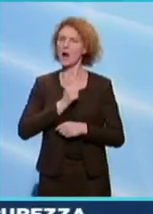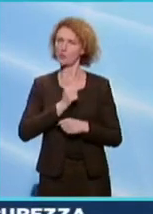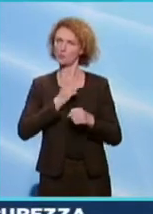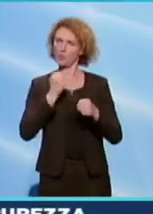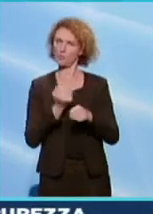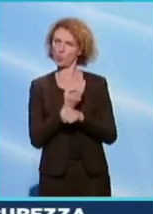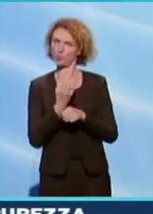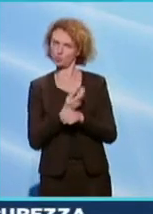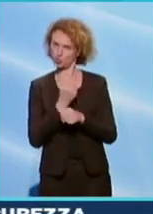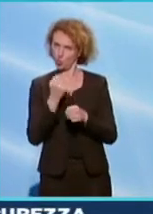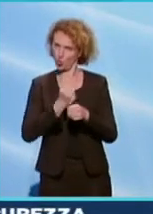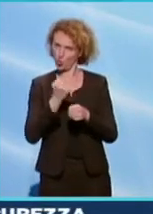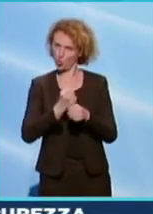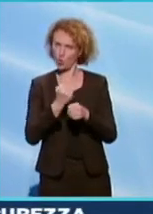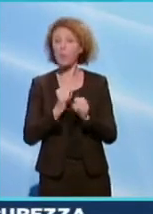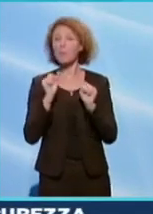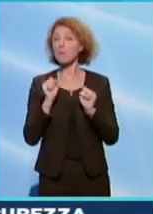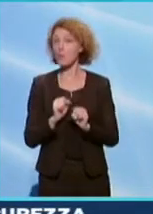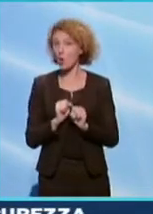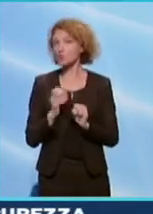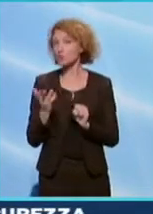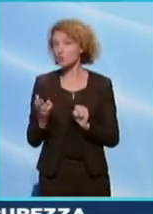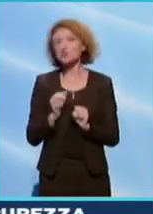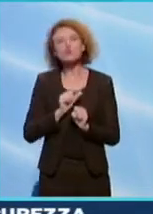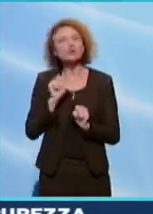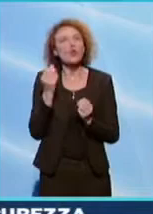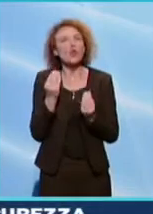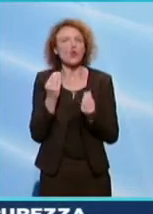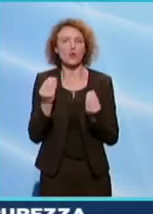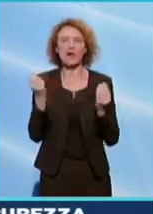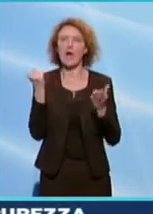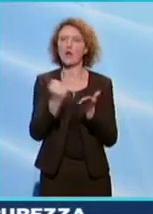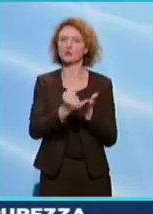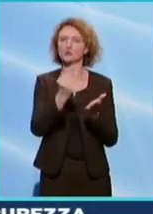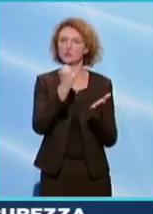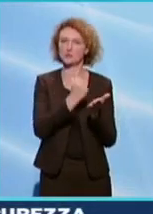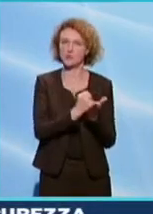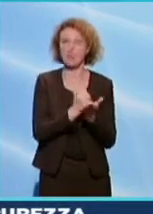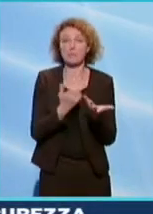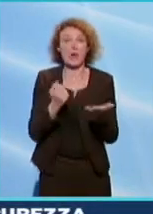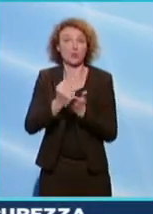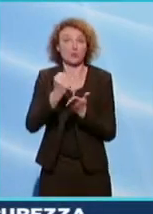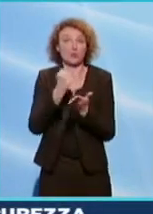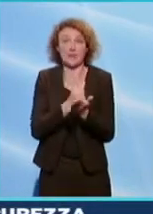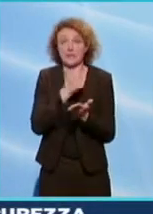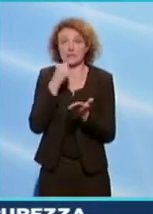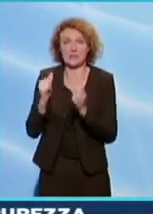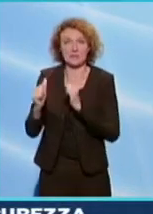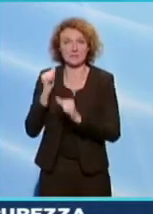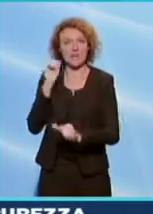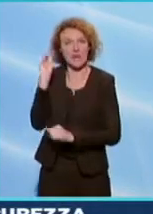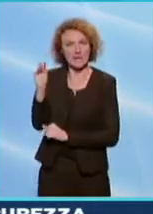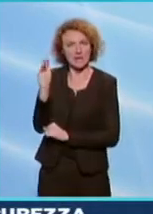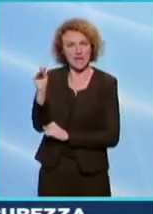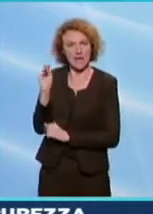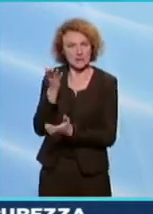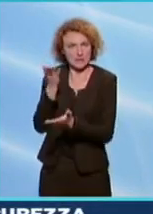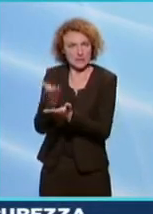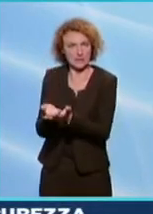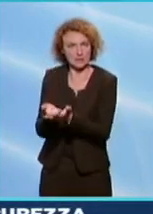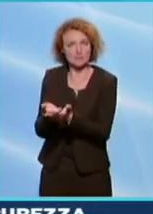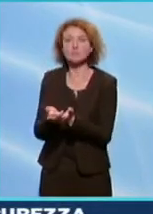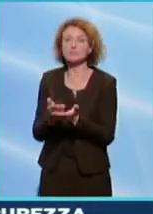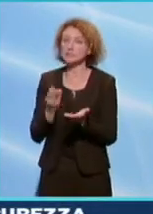avvenire unicamente se sono autorizzate vengono autorizzate solo se la richiesta viene fatta e la richiesta può essere fatta